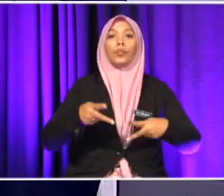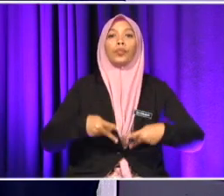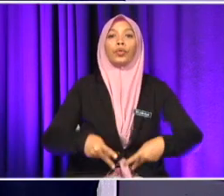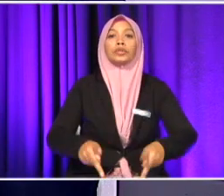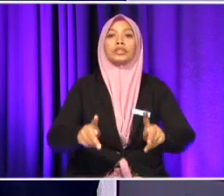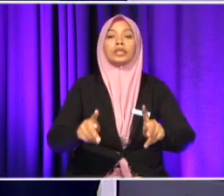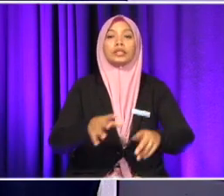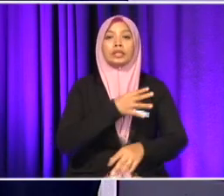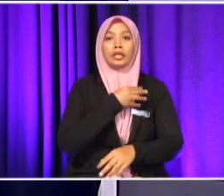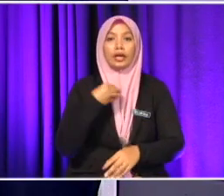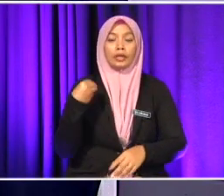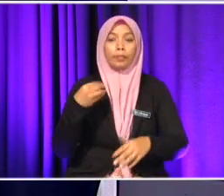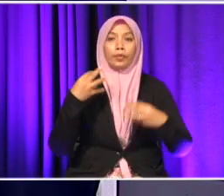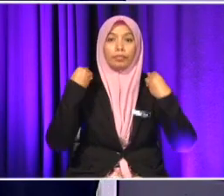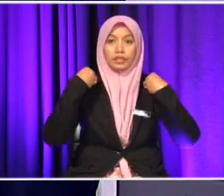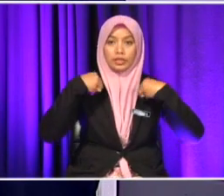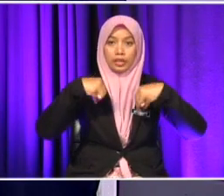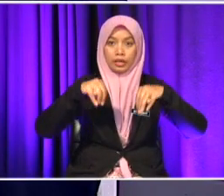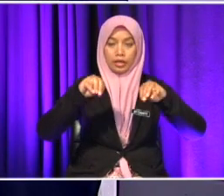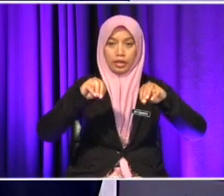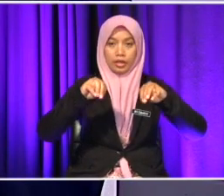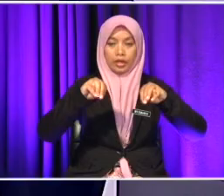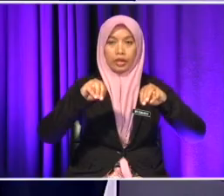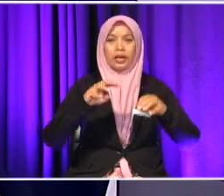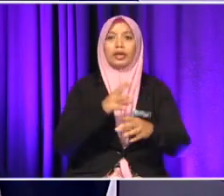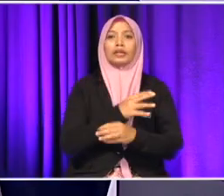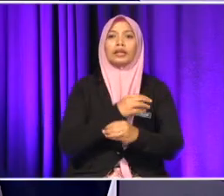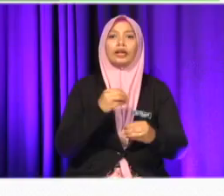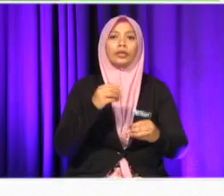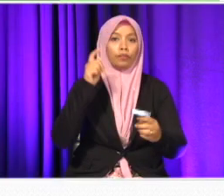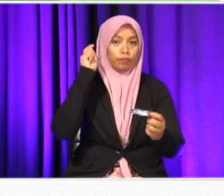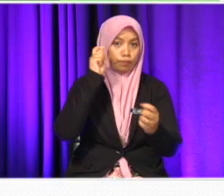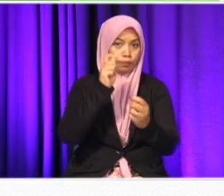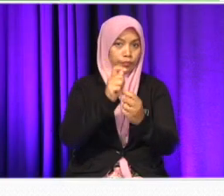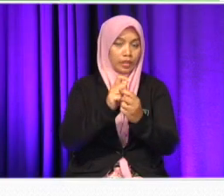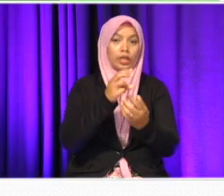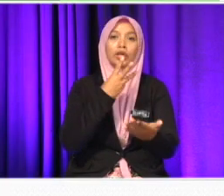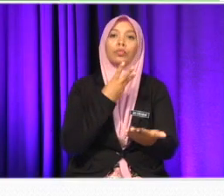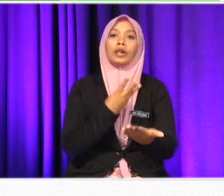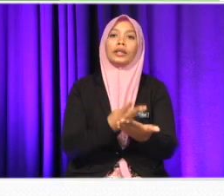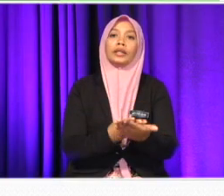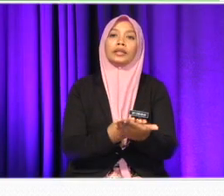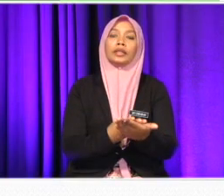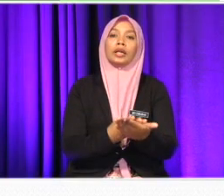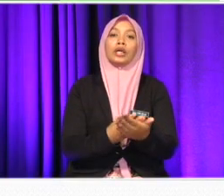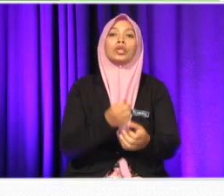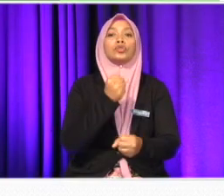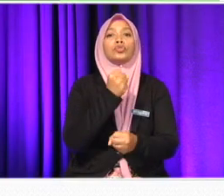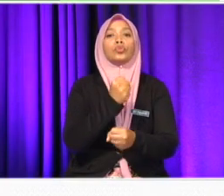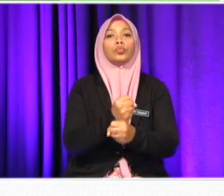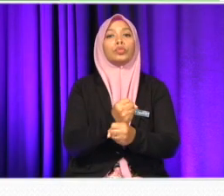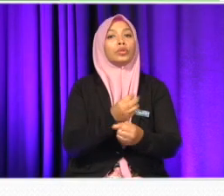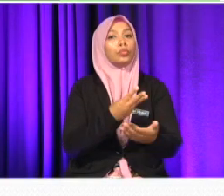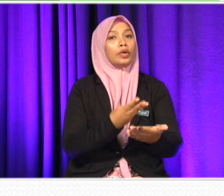yaitu tentang kepentingan juga strategi pemasaran yang ketiga keuangan yaitu sumber dana kepentingan pengurusan